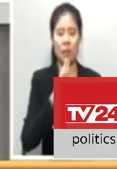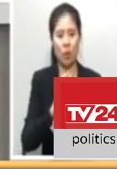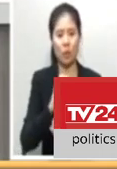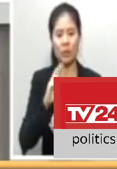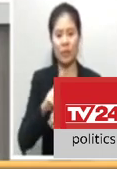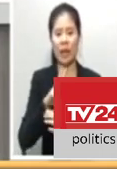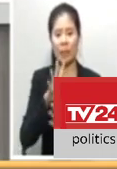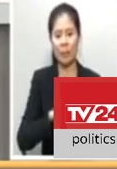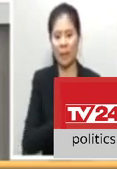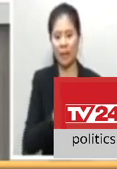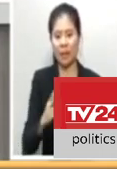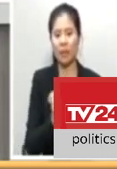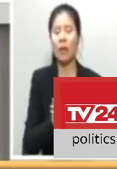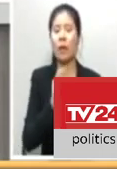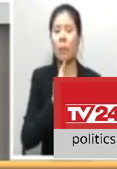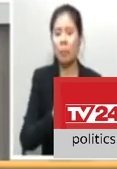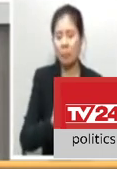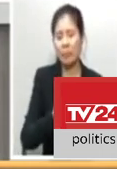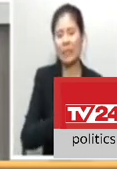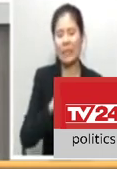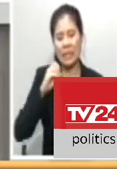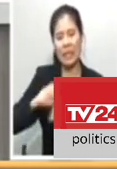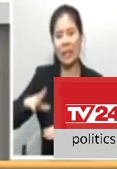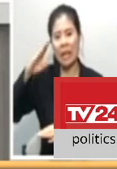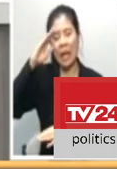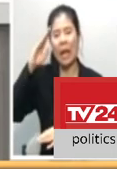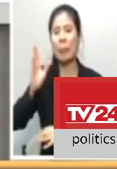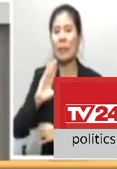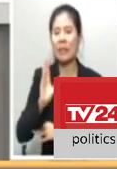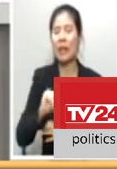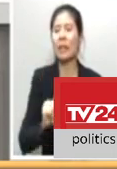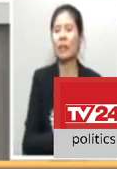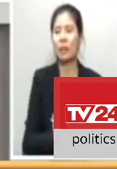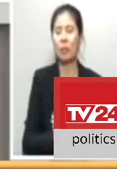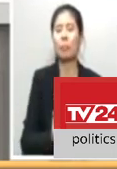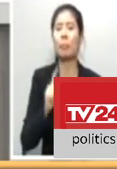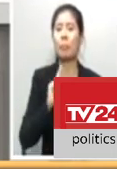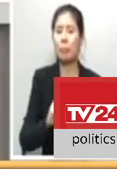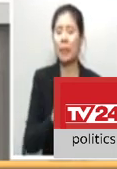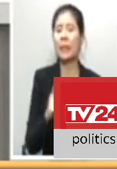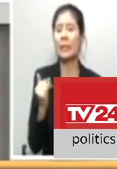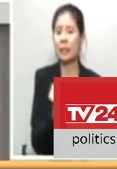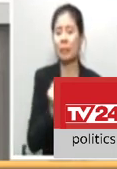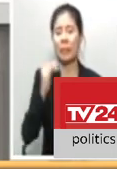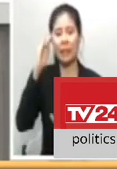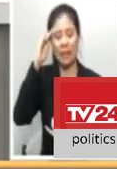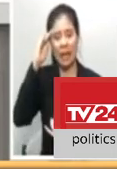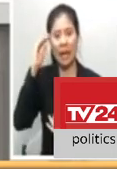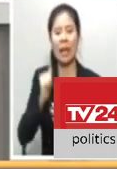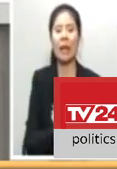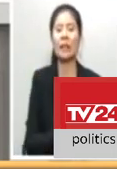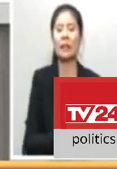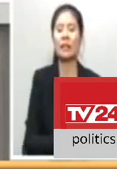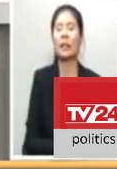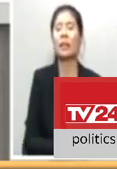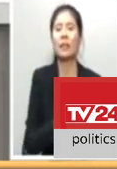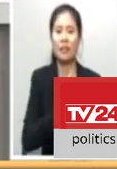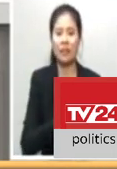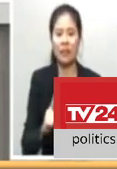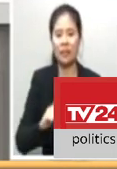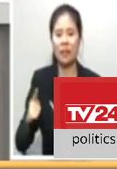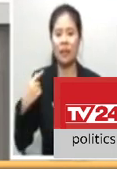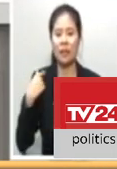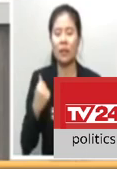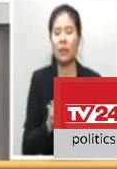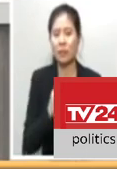ะครับผมเพื่อนฝูงเอ่ยทั้งรุ่นพี่รุ่นน้องเนี่ยเป็นทหารเยอะแยะครับมีทั้งนายทหารชั้นสัญญาบัตรทั้งนายทหารชั้นประทวนหรือไม่